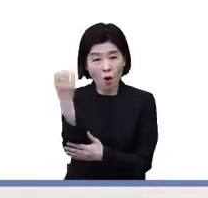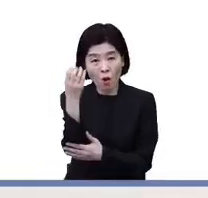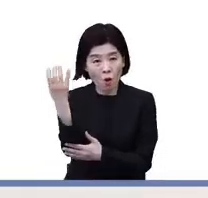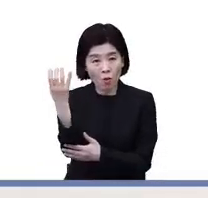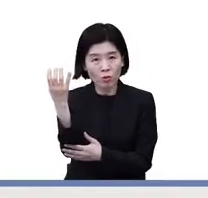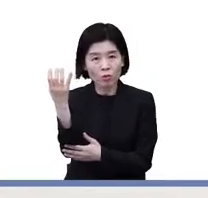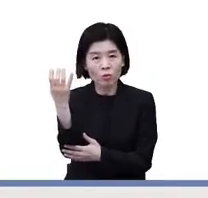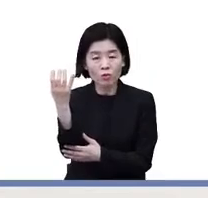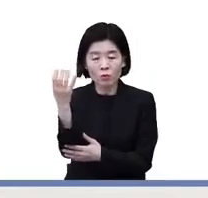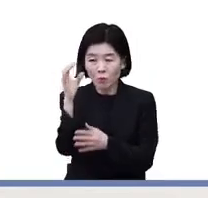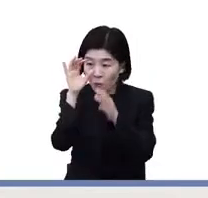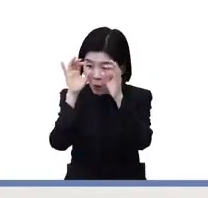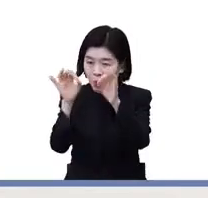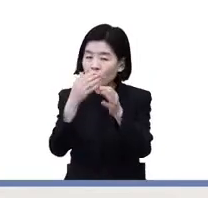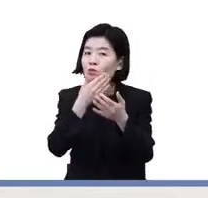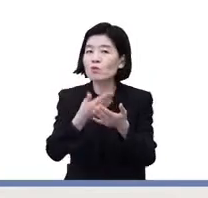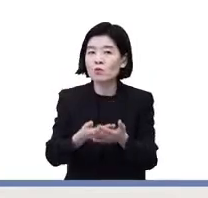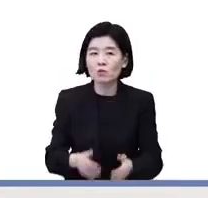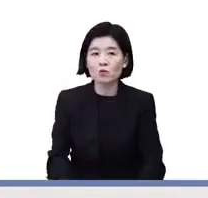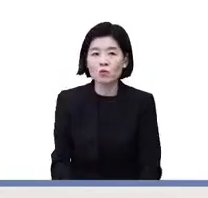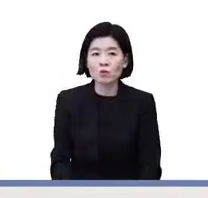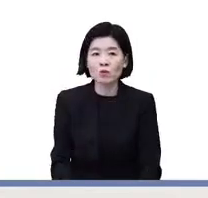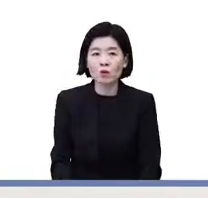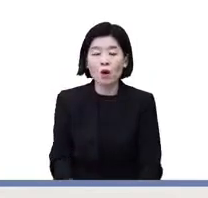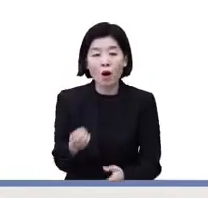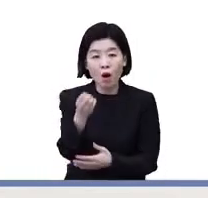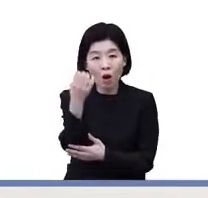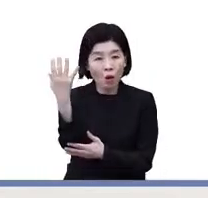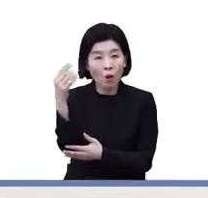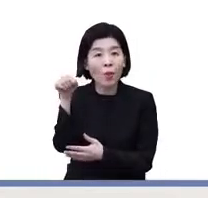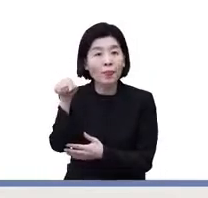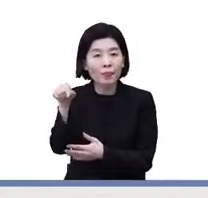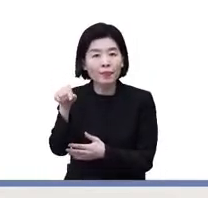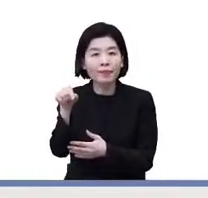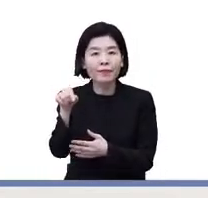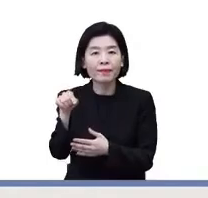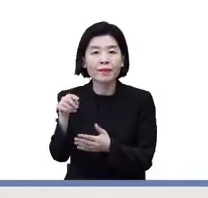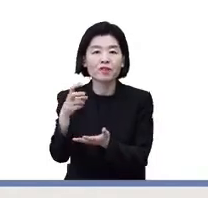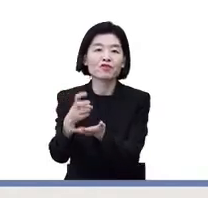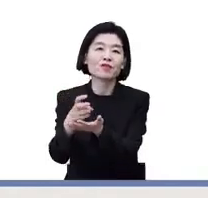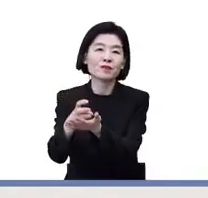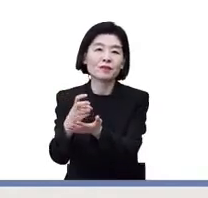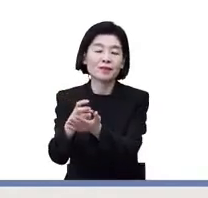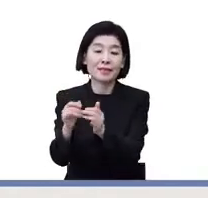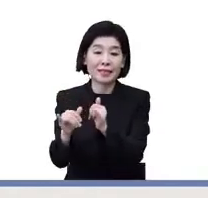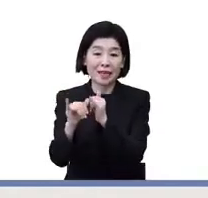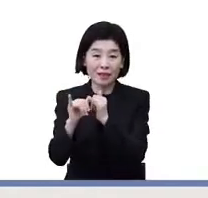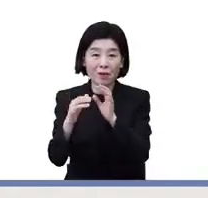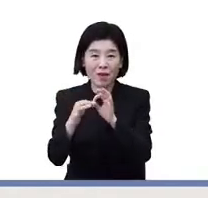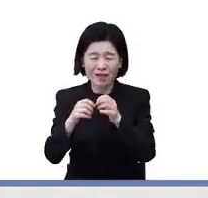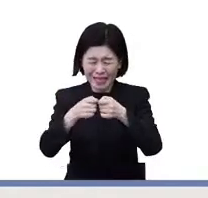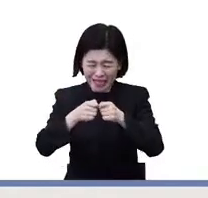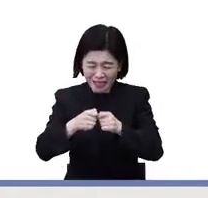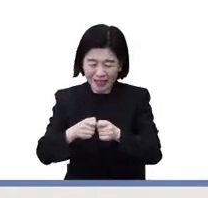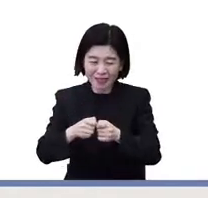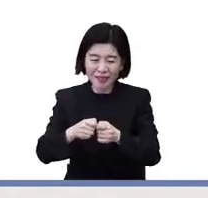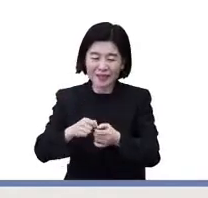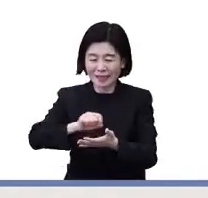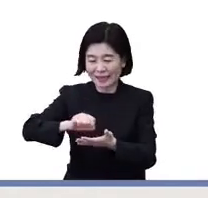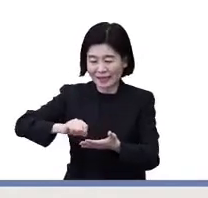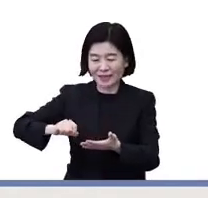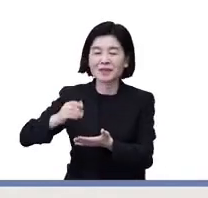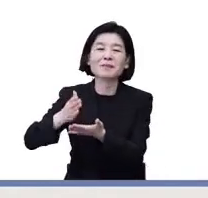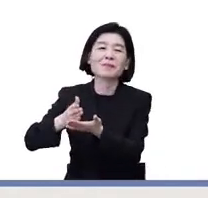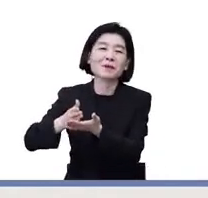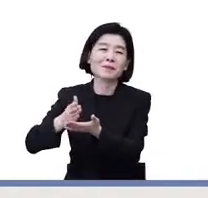년 전부터는 눈치채신 분도 계시겠지만 미디어에 그런 지침이 있어서 자세히 다루지 않는 그런 기사들을 좀 보시고